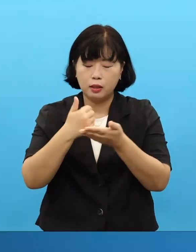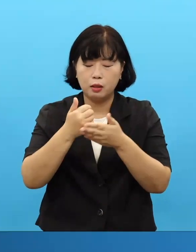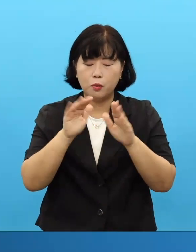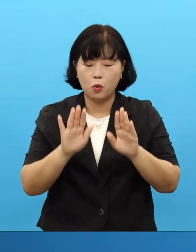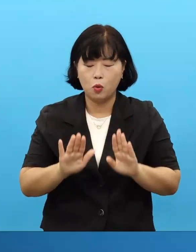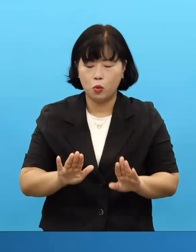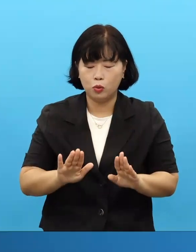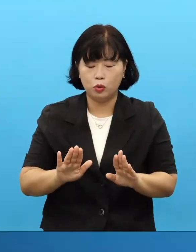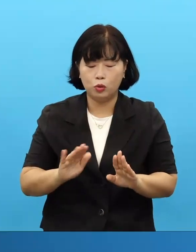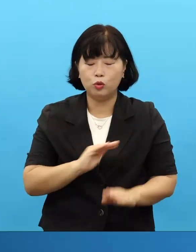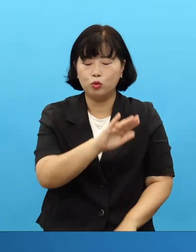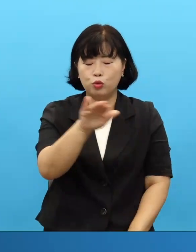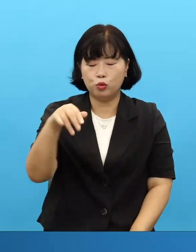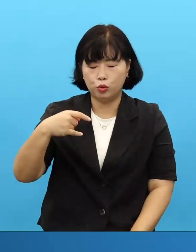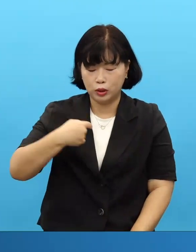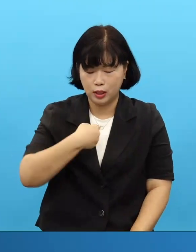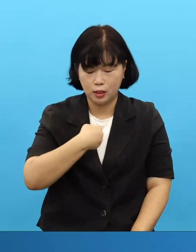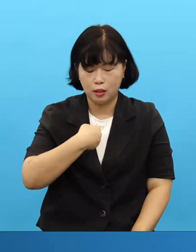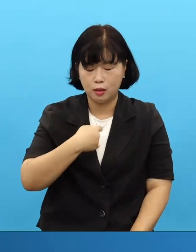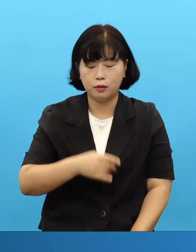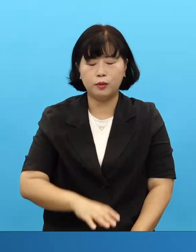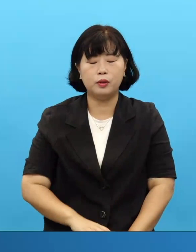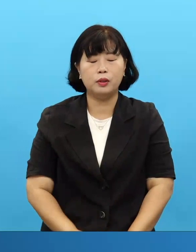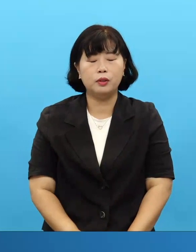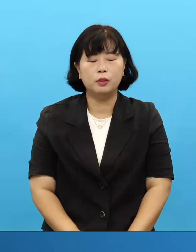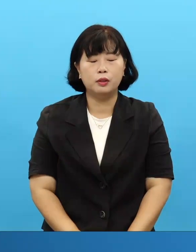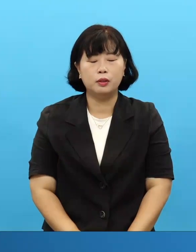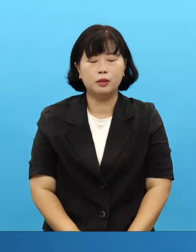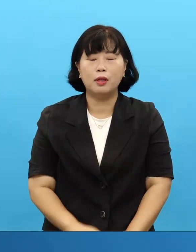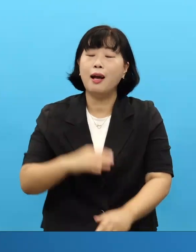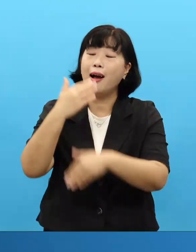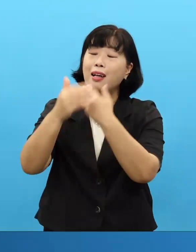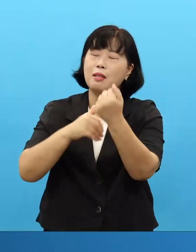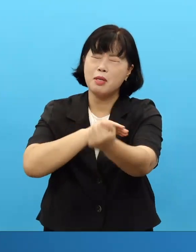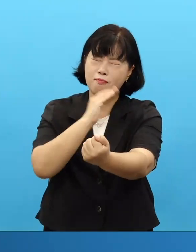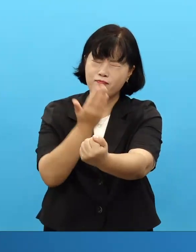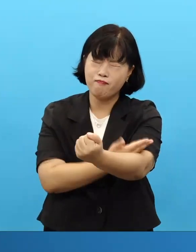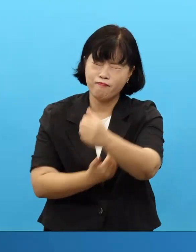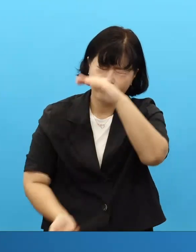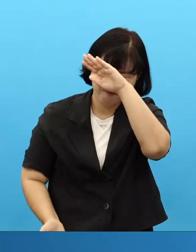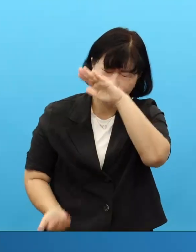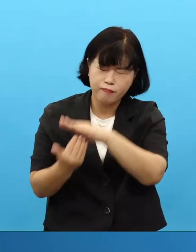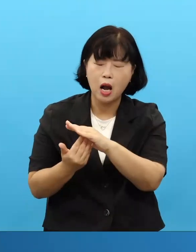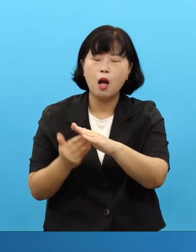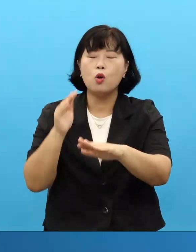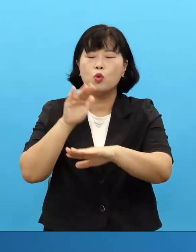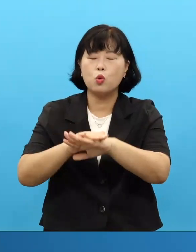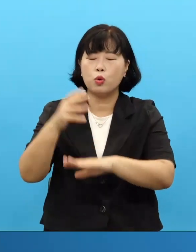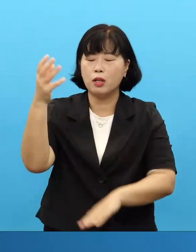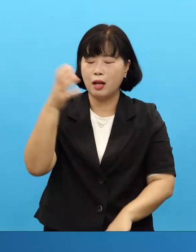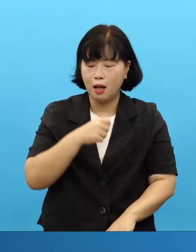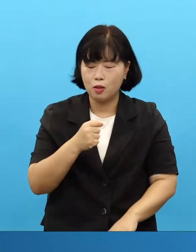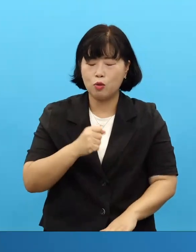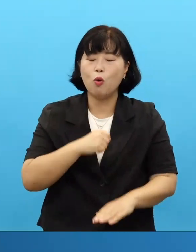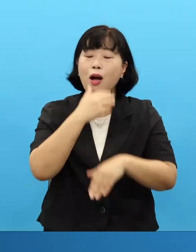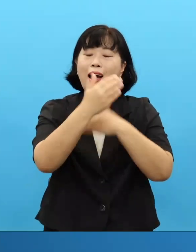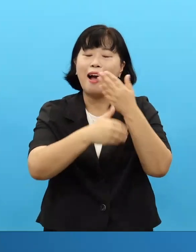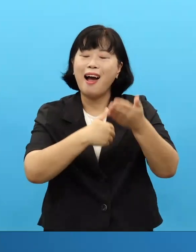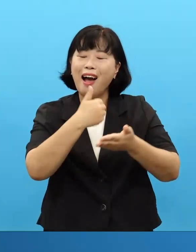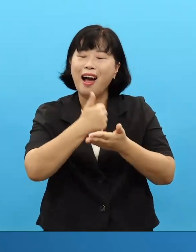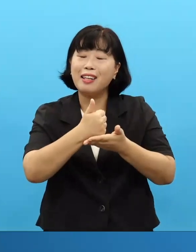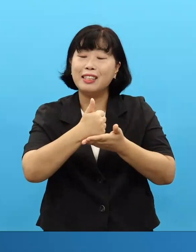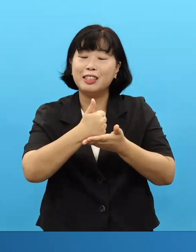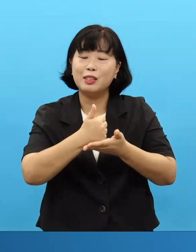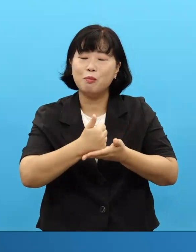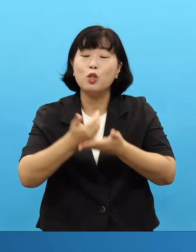우리에게 하나님의 능한 손으로 하나님의 것을 향한 도전할 수 있는